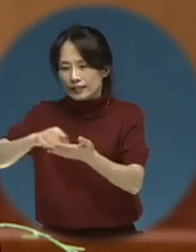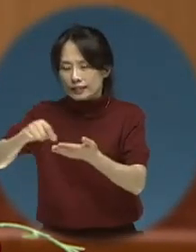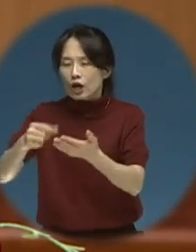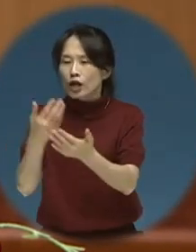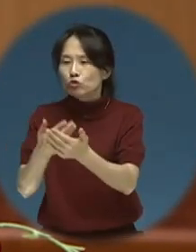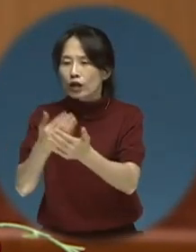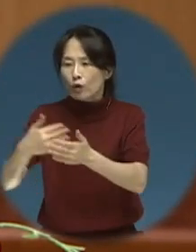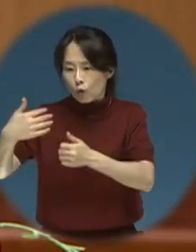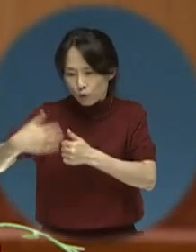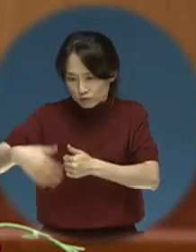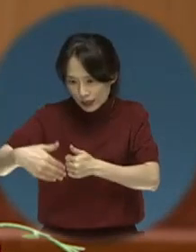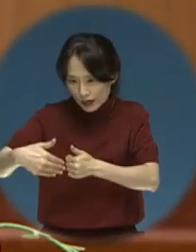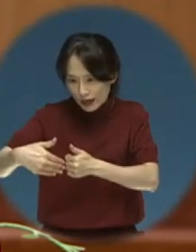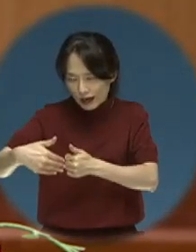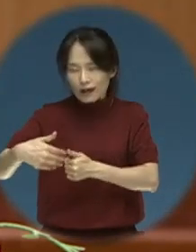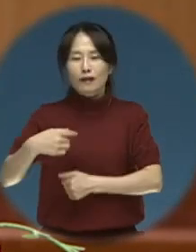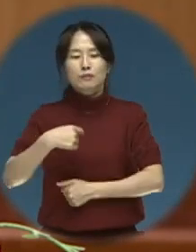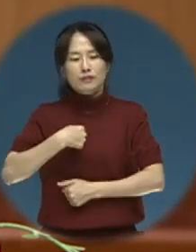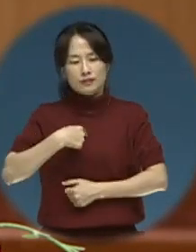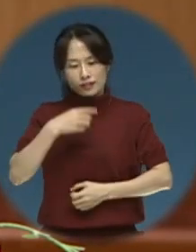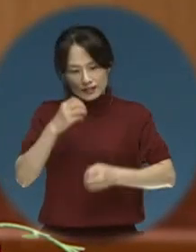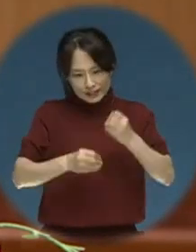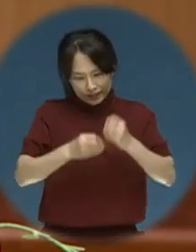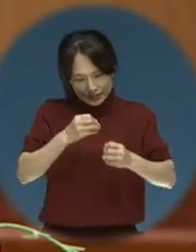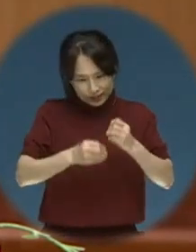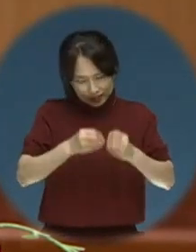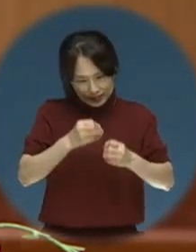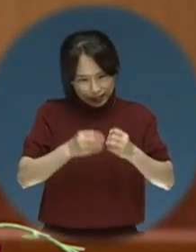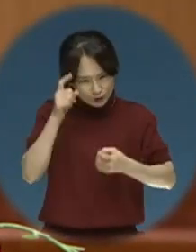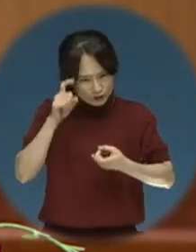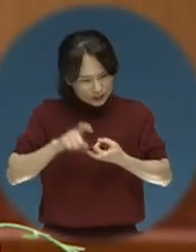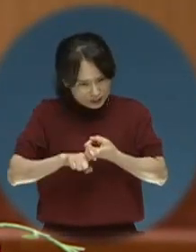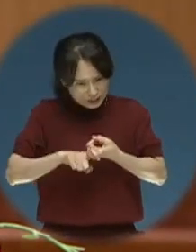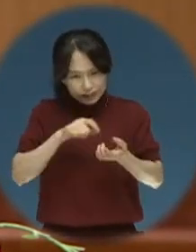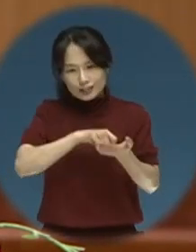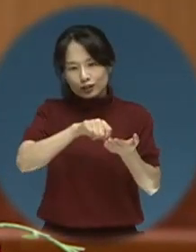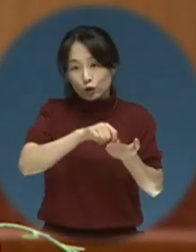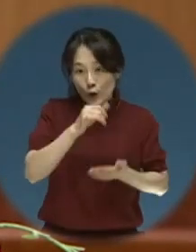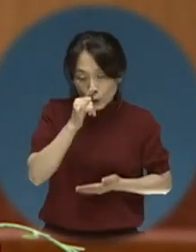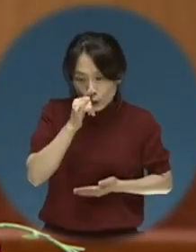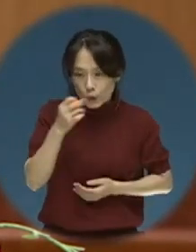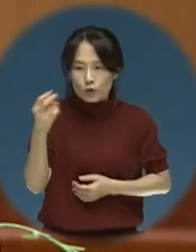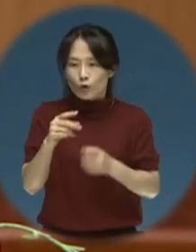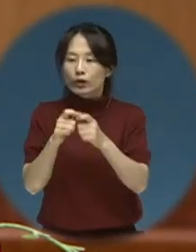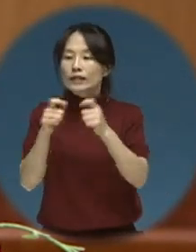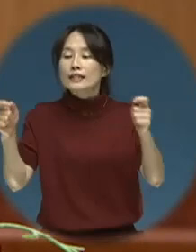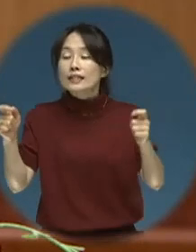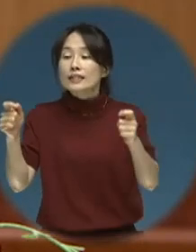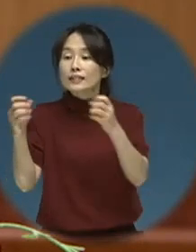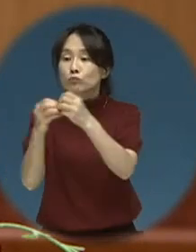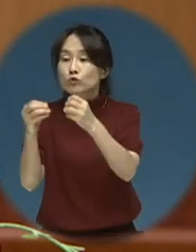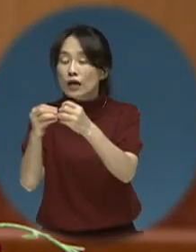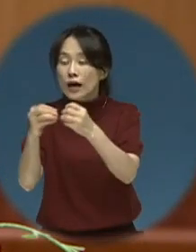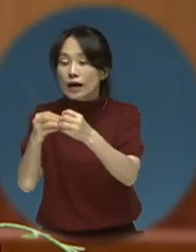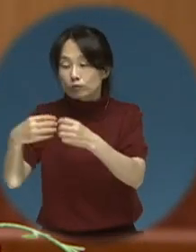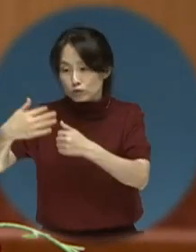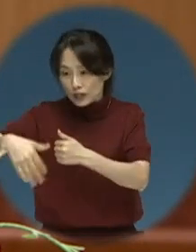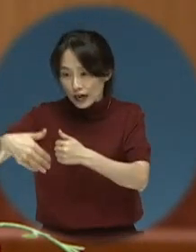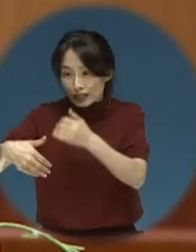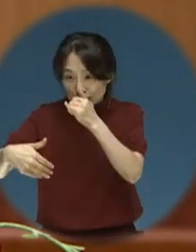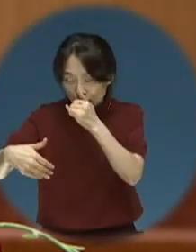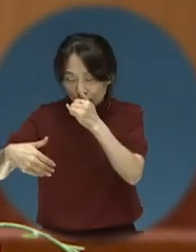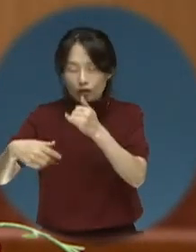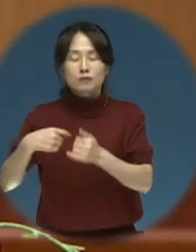편 있다 이러면 이제 시에 더 관심이 가고요. 또 산문청탁이 있을 때는 아 이거는 내용을 이번에는